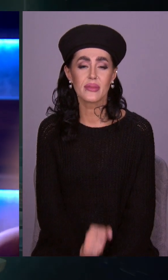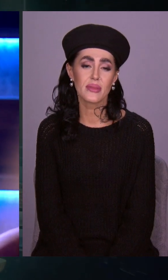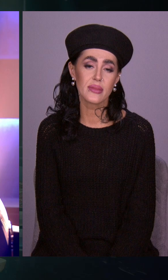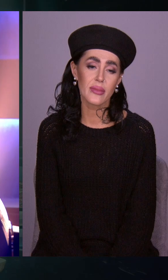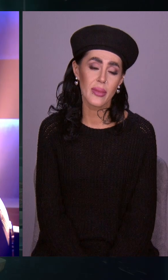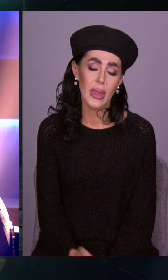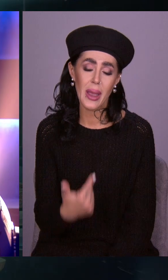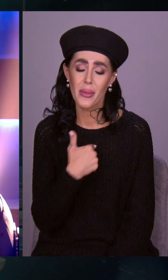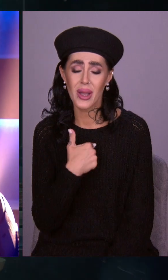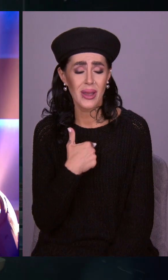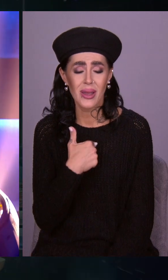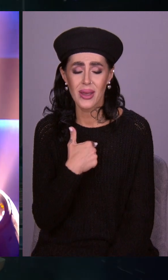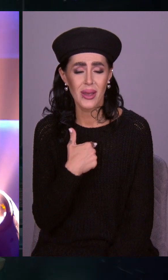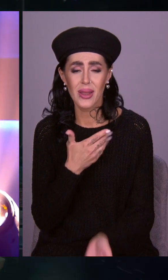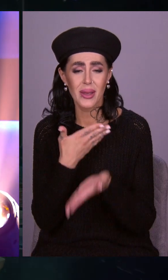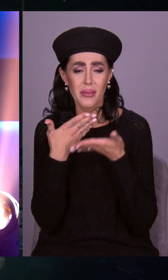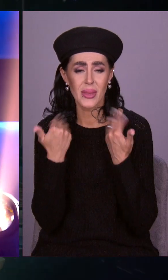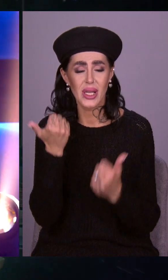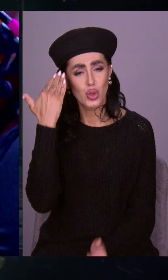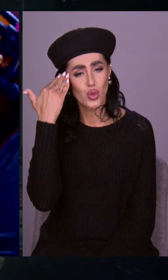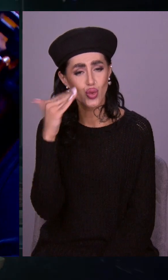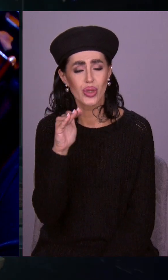бо немає чужих дітей.